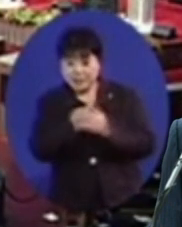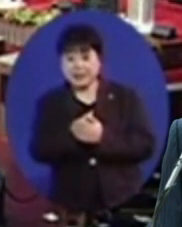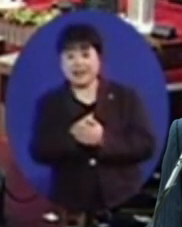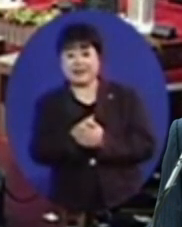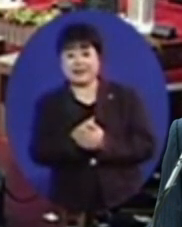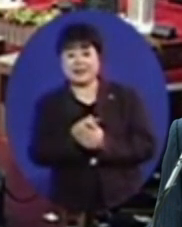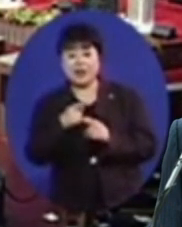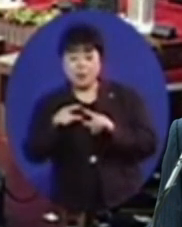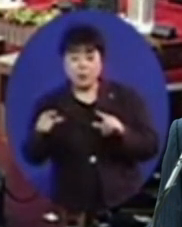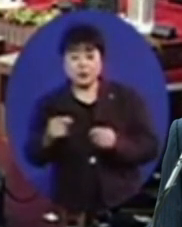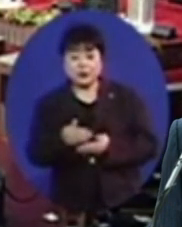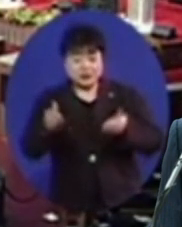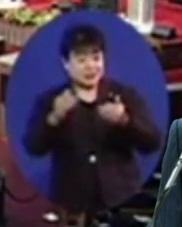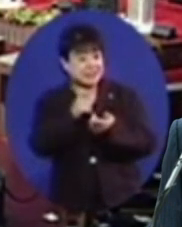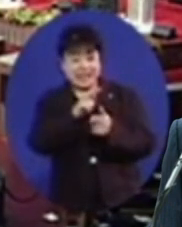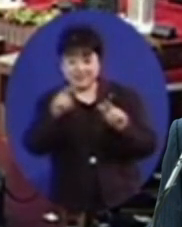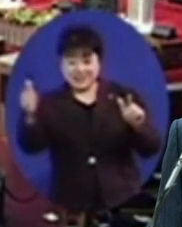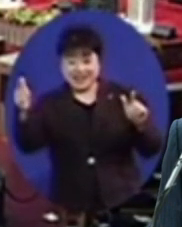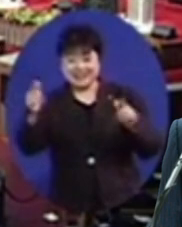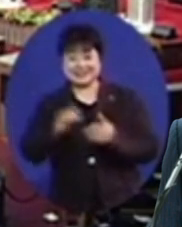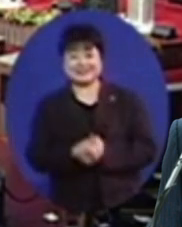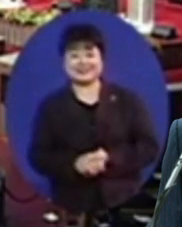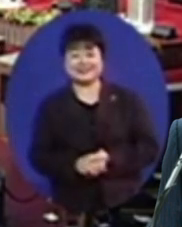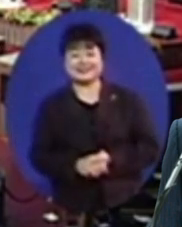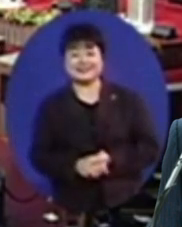보통 인간이 아니지요.